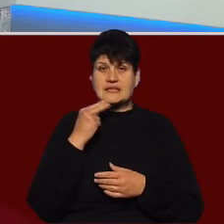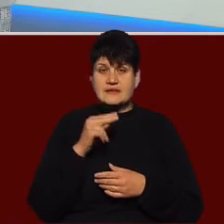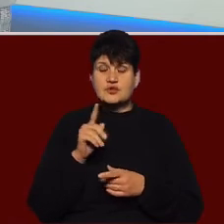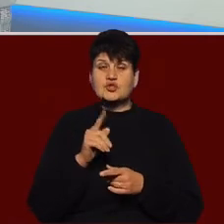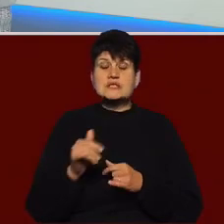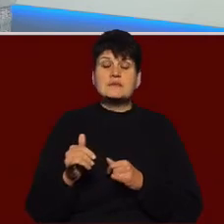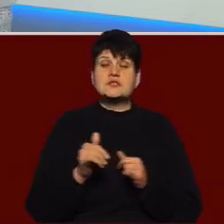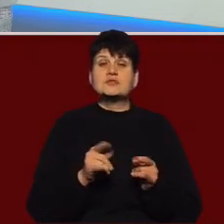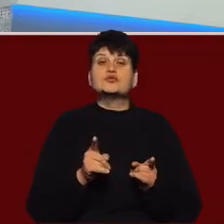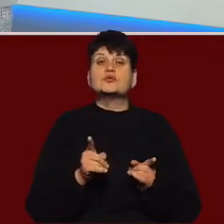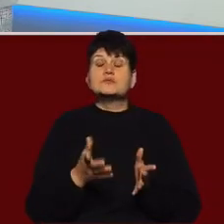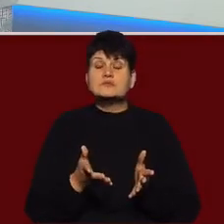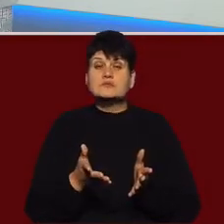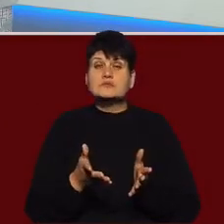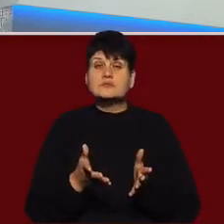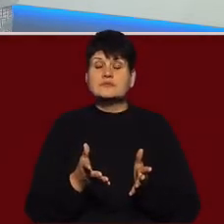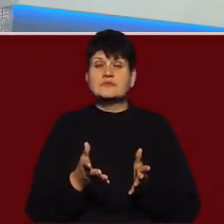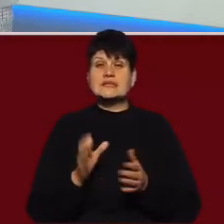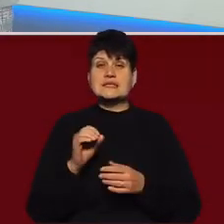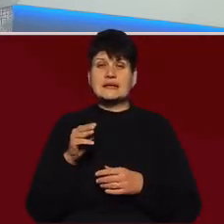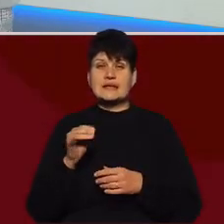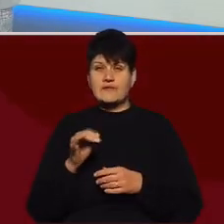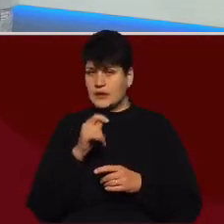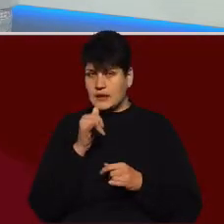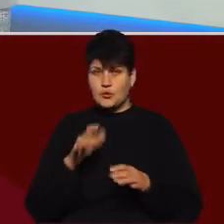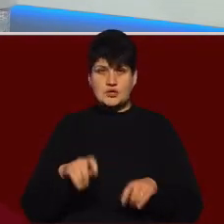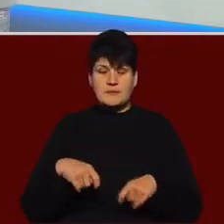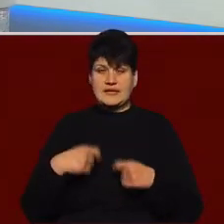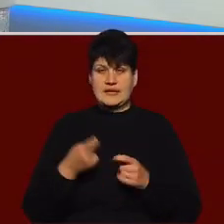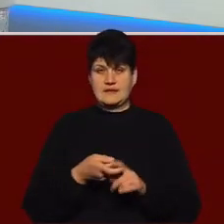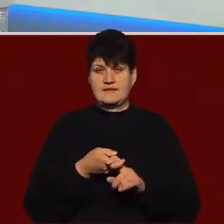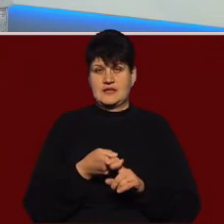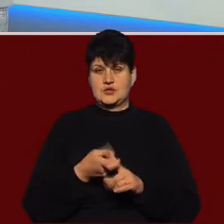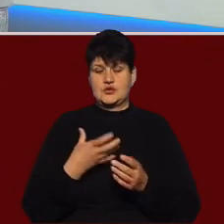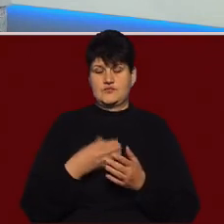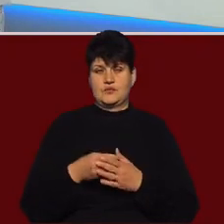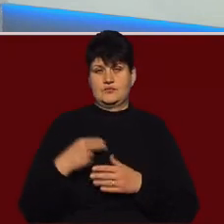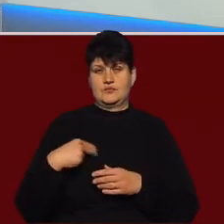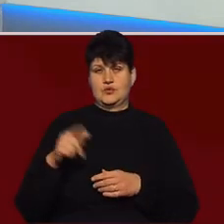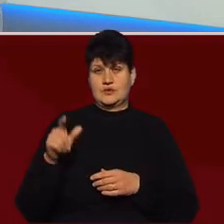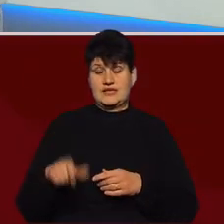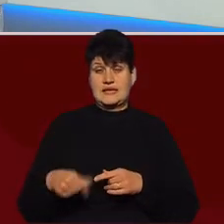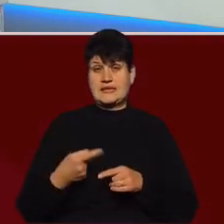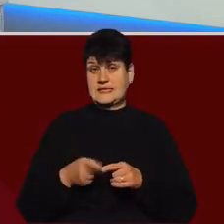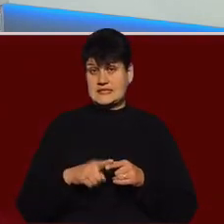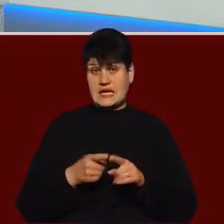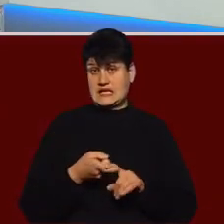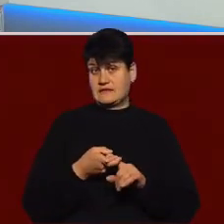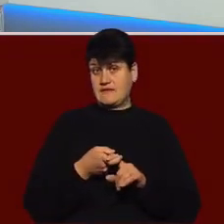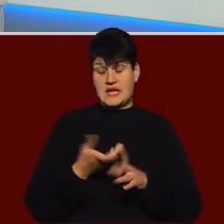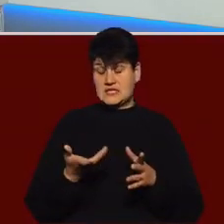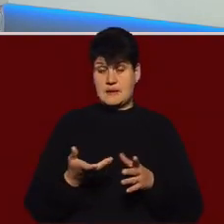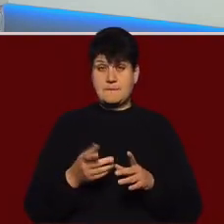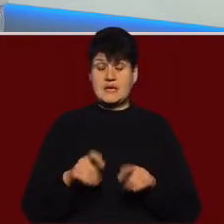цю ефективність? Він статево не може передати цієї інфекції своєму партнеру. Відповідно, ця інфекція статево, бо переважно це,